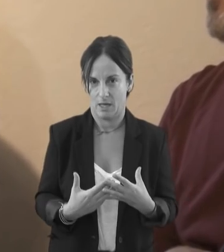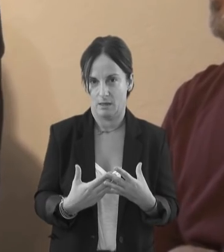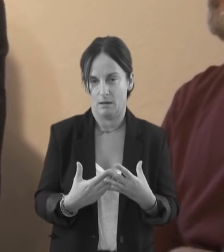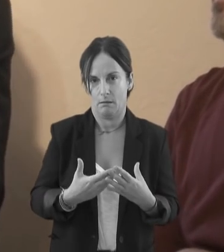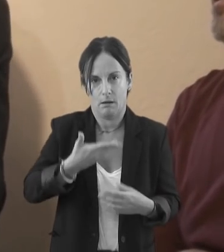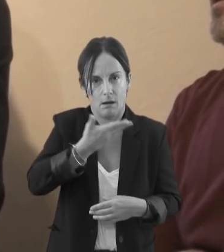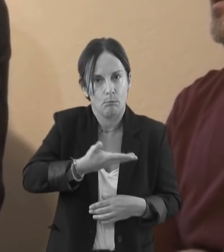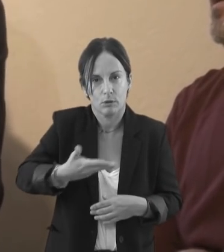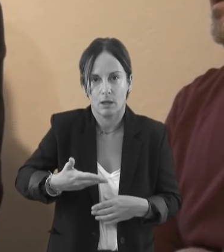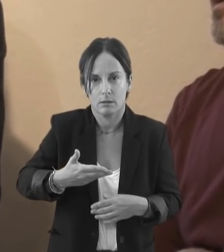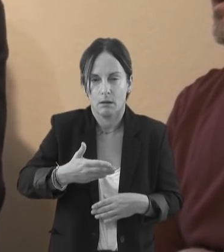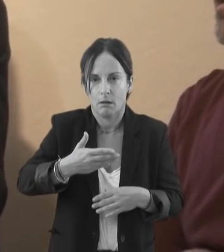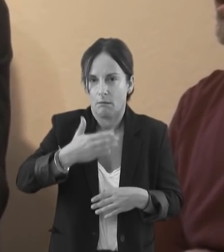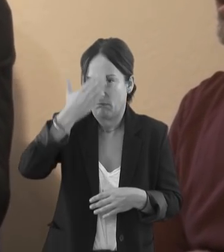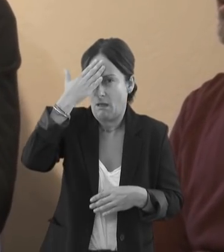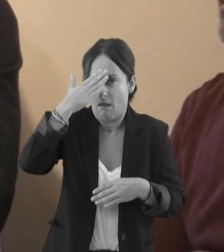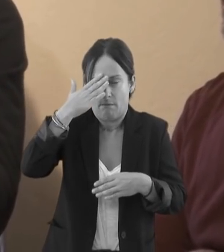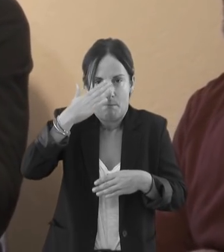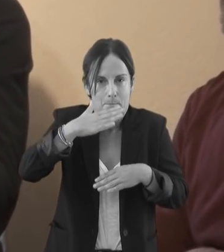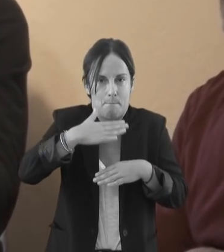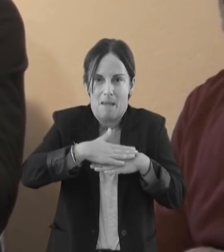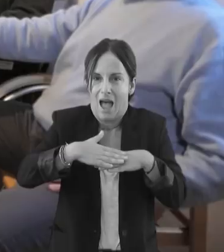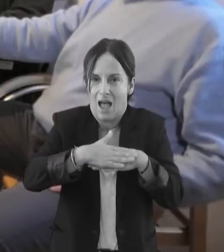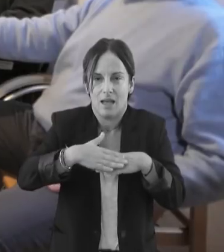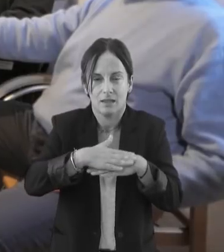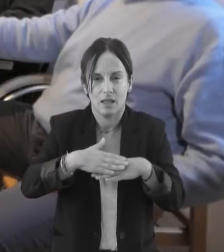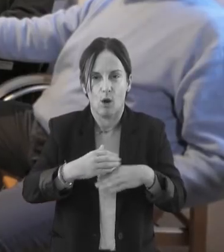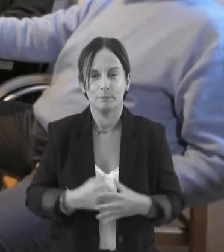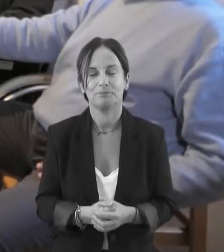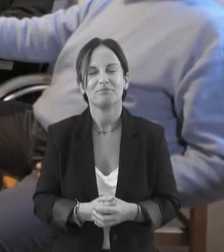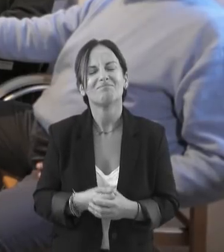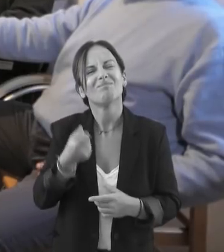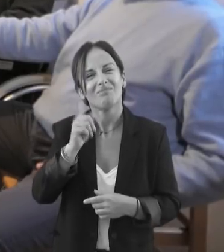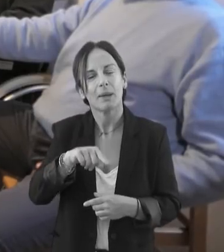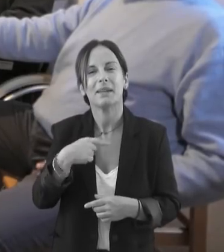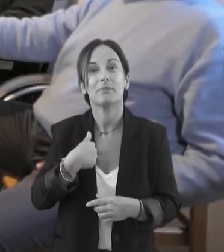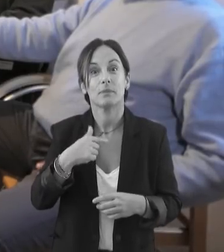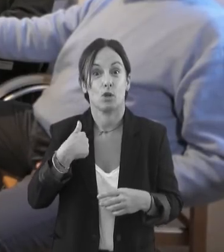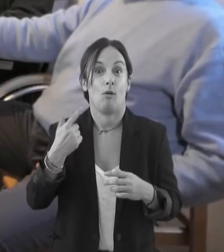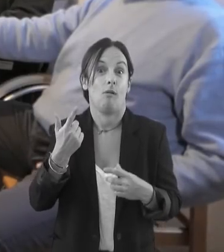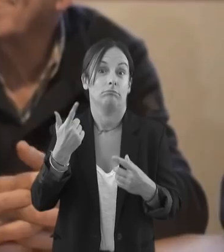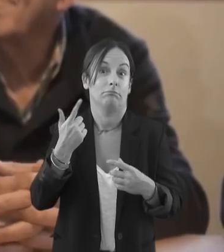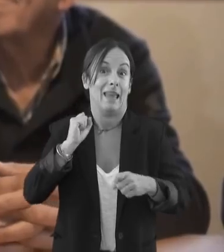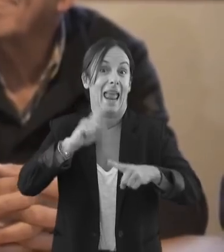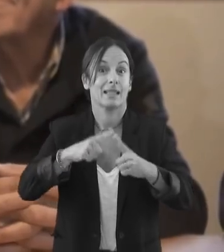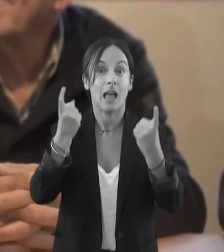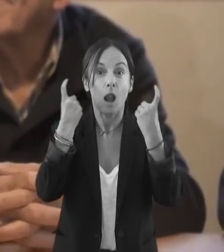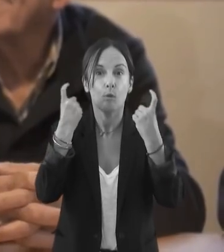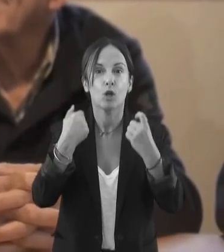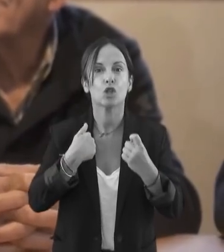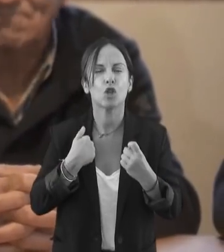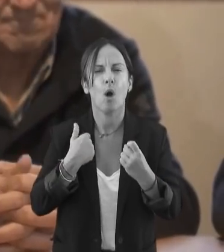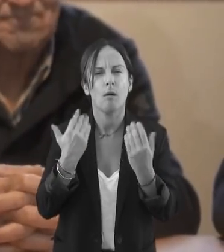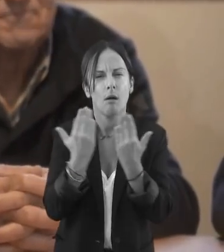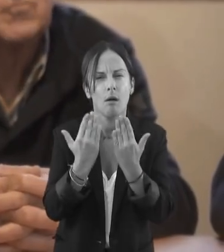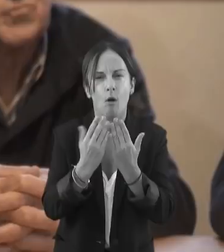un fenomen. Ja de saber, hauríem de pegar el cop, s'ha de col·locar, s'ha creat de pegar aquell cop, i si no adobat pedra saps que pot rompre, segon